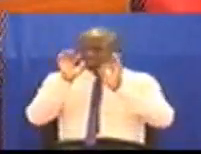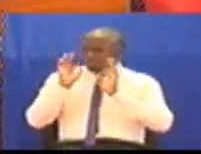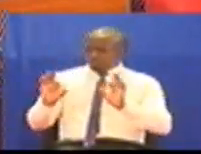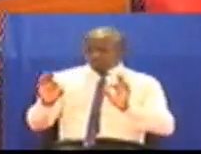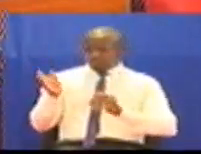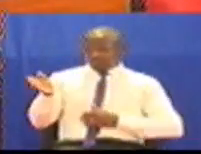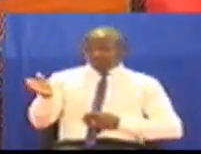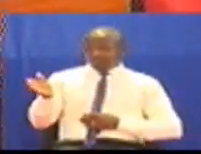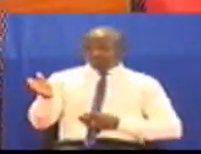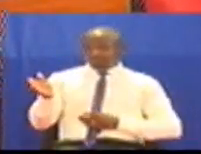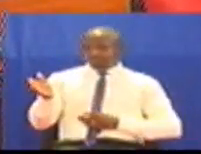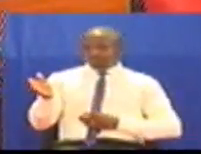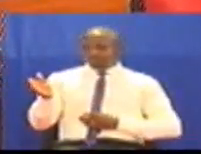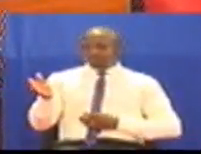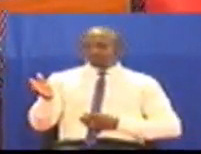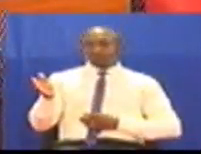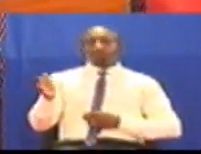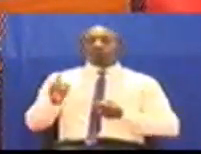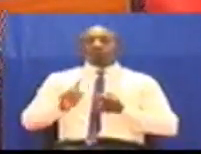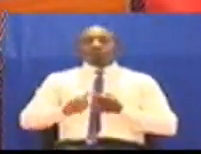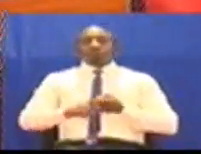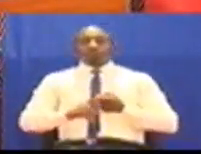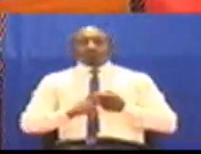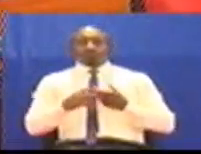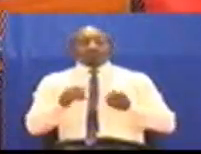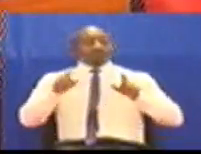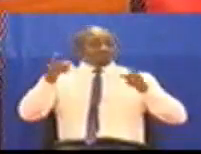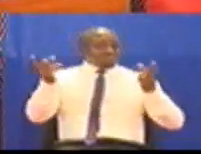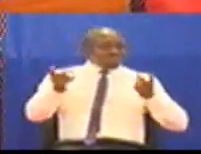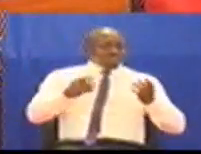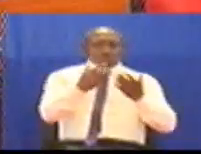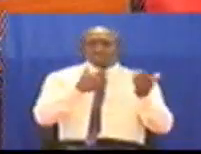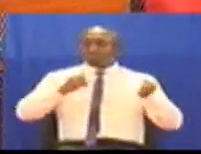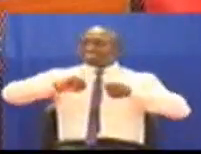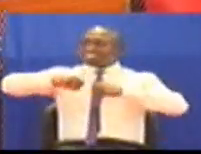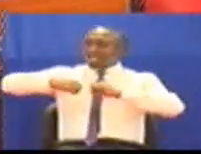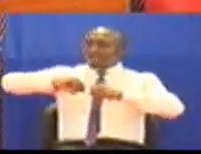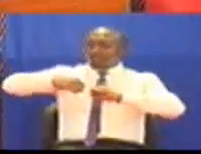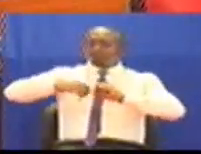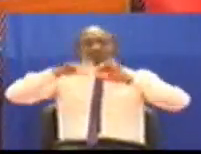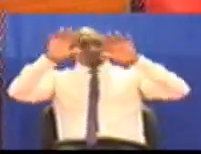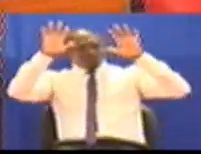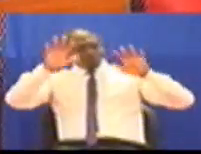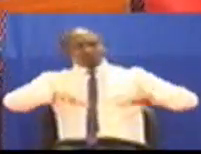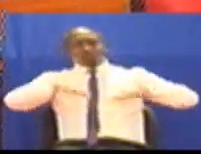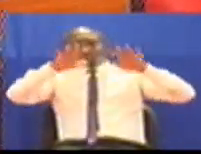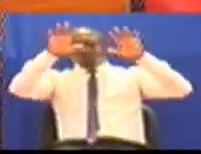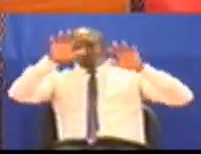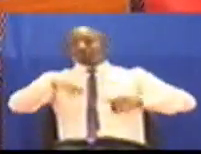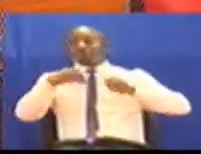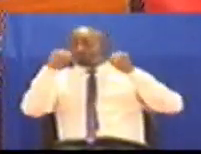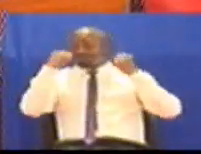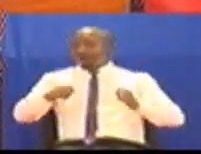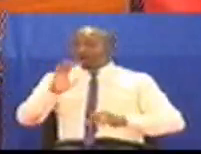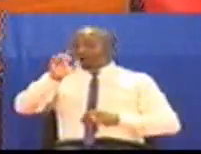Naibu Spika. Tarula imefanya kazi nzuri sana, lakini kutokana na changamoto ya mvua nyingi za mwaka huu, barabara